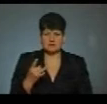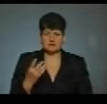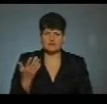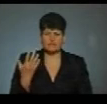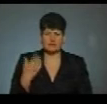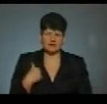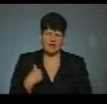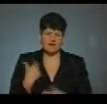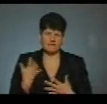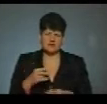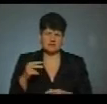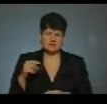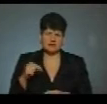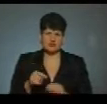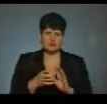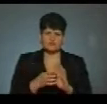з